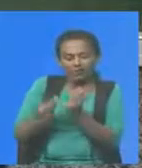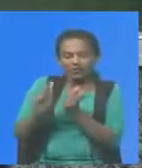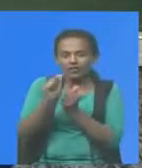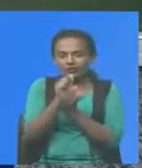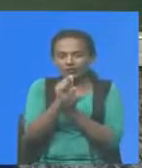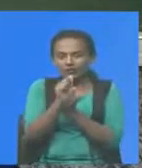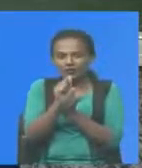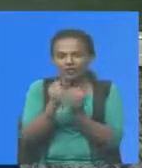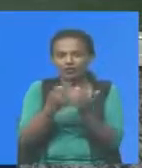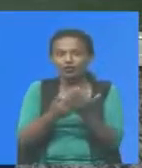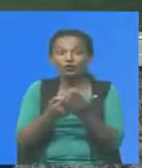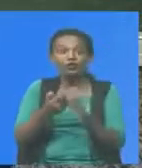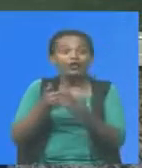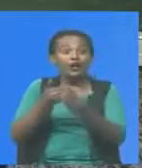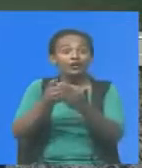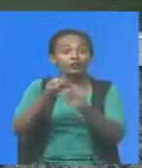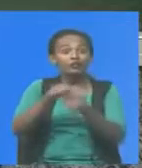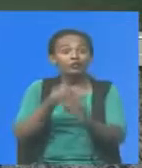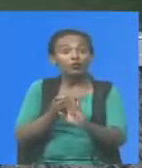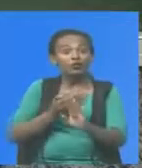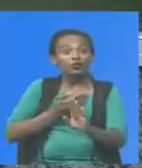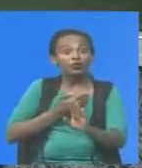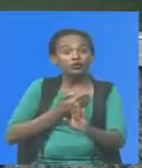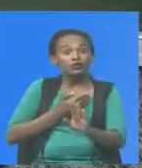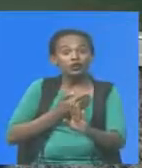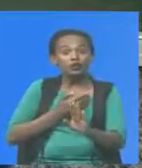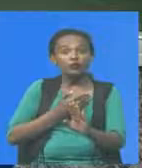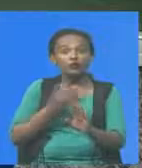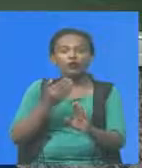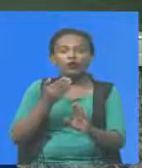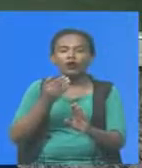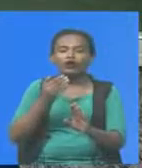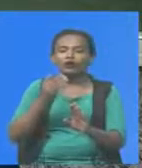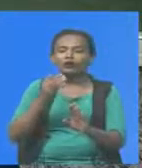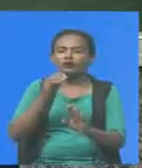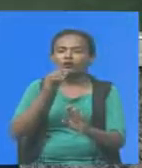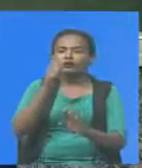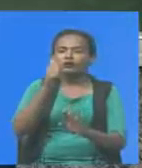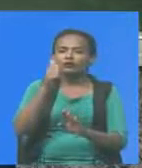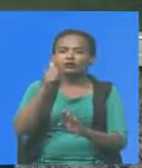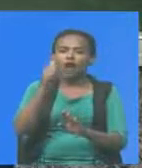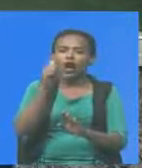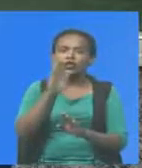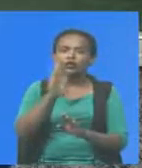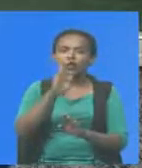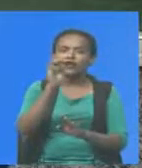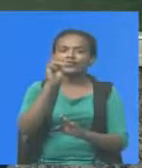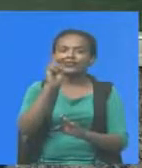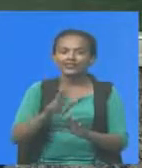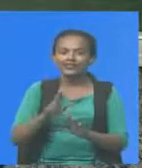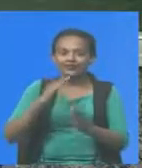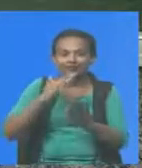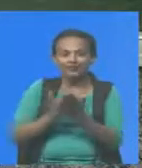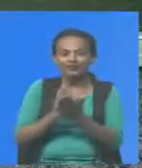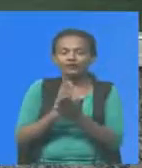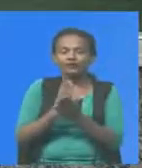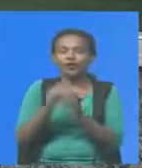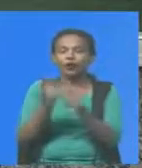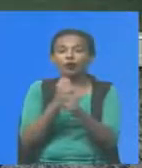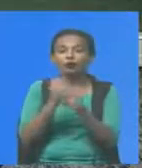እንዲሁም ከቅርብ ጊዜ ወዲህ የሳቦታጅ ወይም አሻጥር ተግባሮች እየታዩ መሆኑ